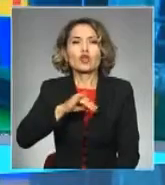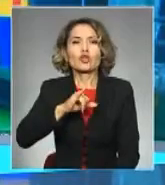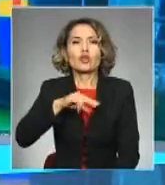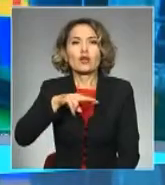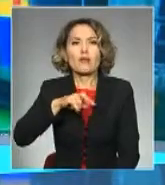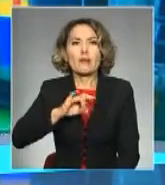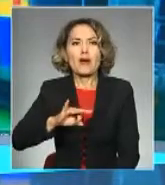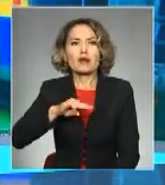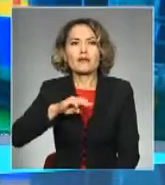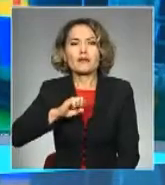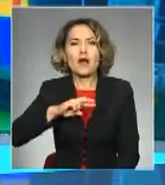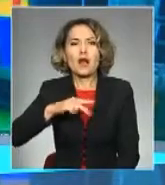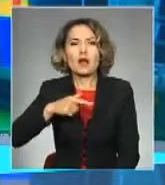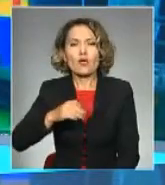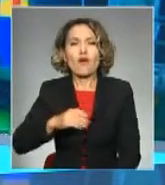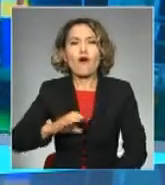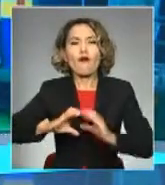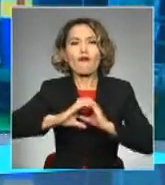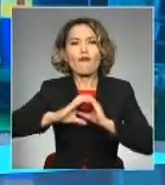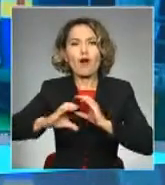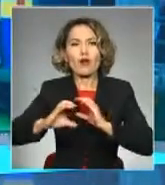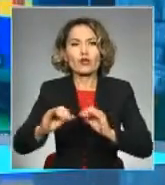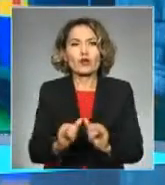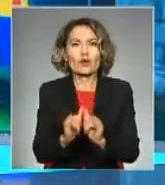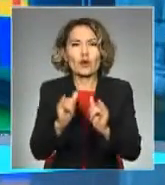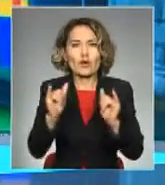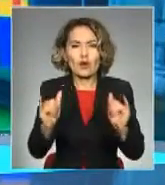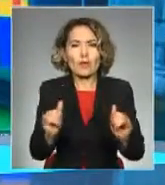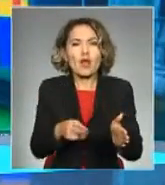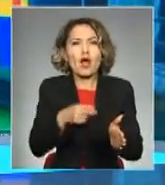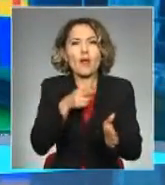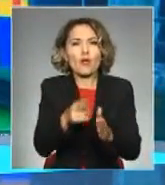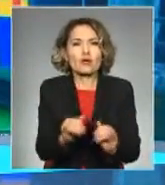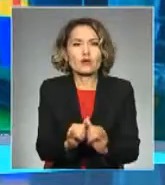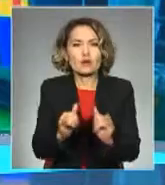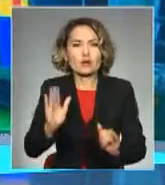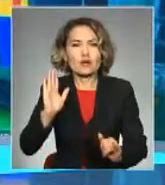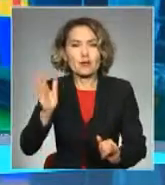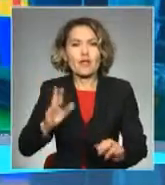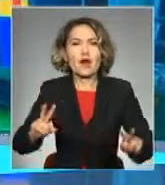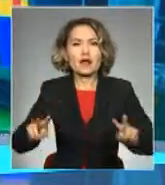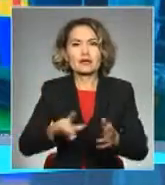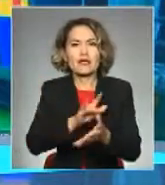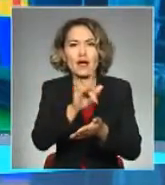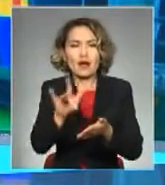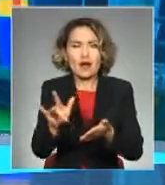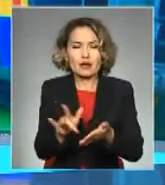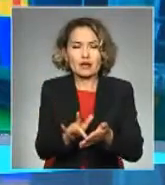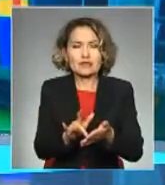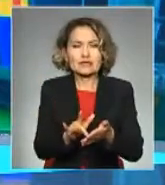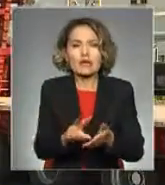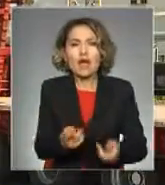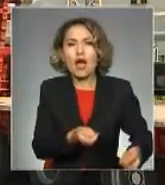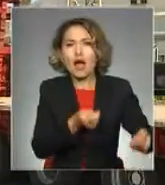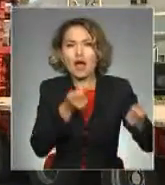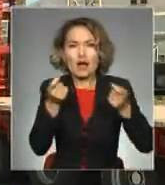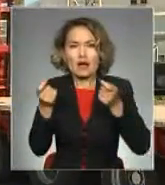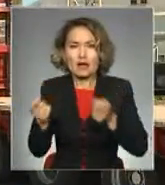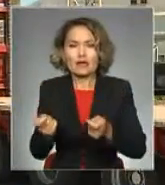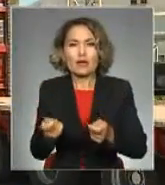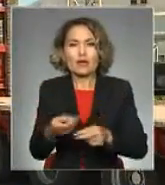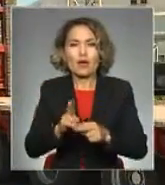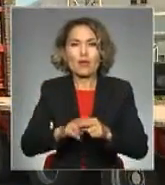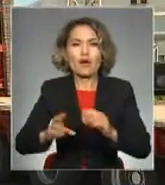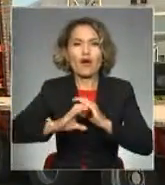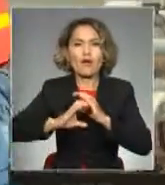Тулпарта Альга поездының вагондары кенейет. Оны құрастыруға қажетті бөлшектер бүгін Астанадағы зауытқа жеткізілді. Осы жылдың аяғына дейін